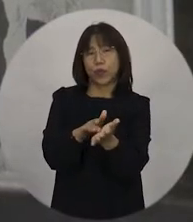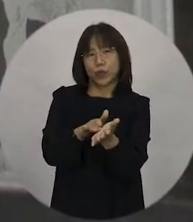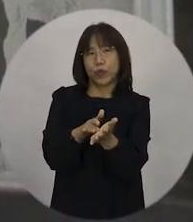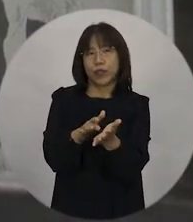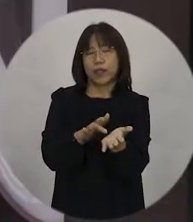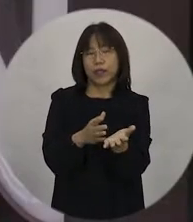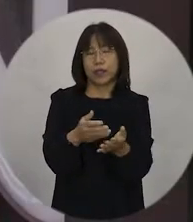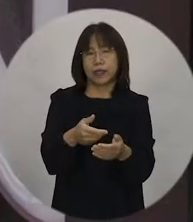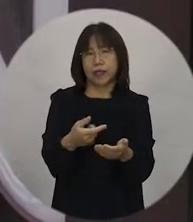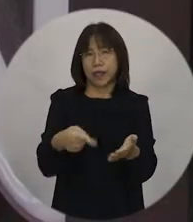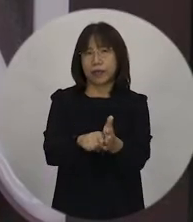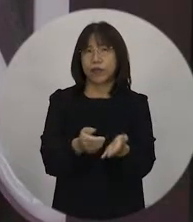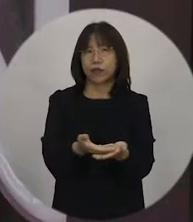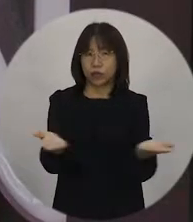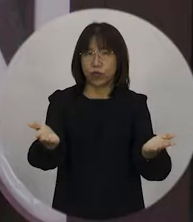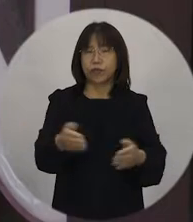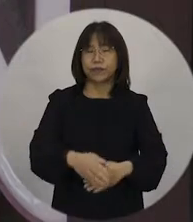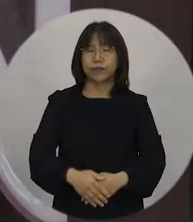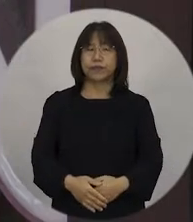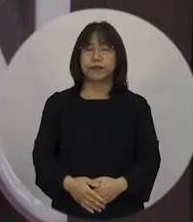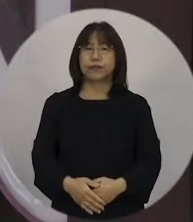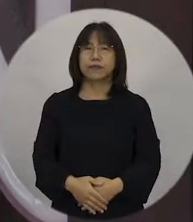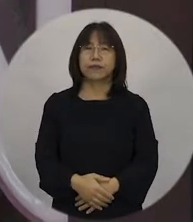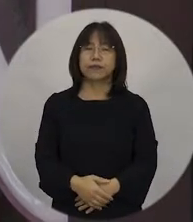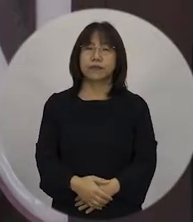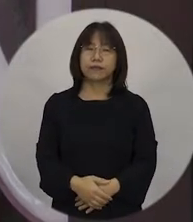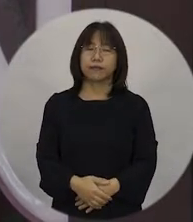등 방역 물품도 함께 지원하고 있습니다.